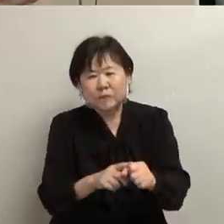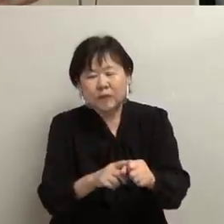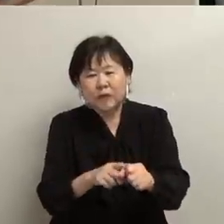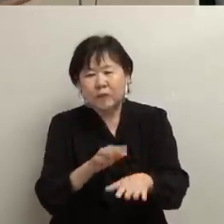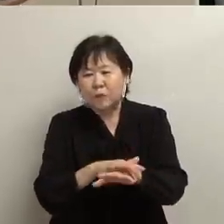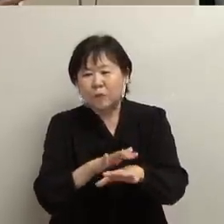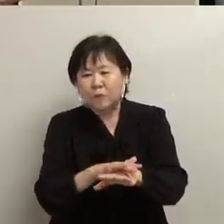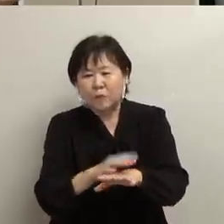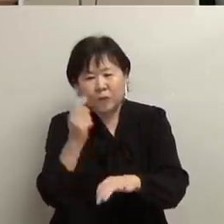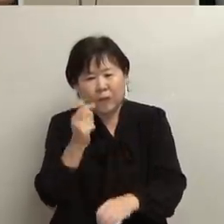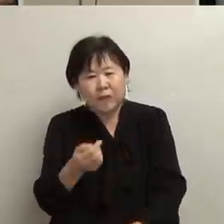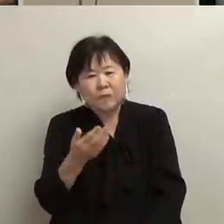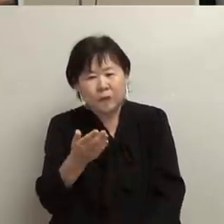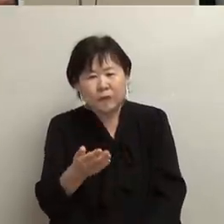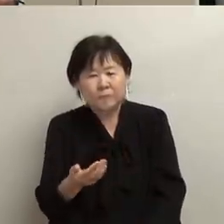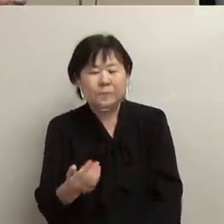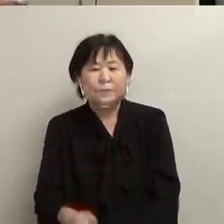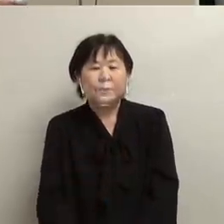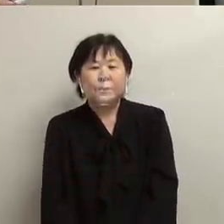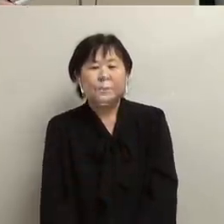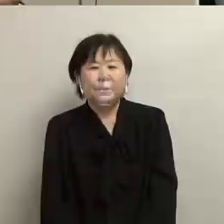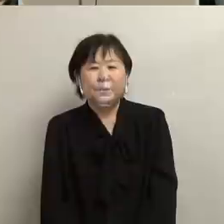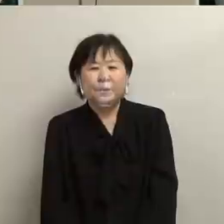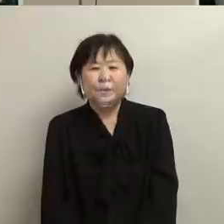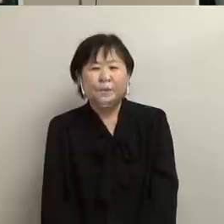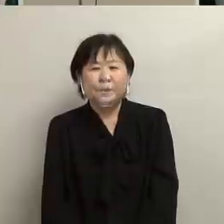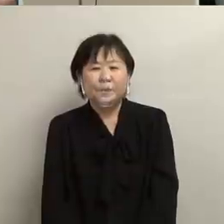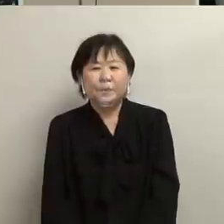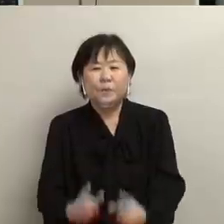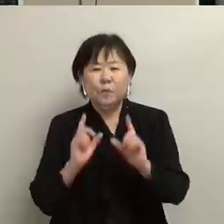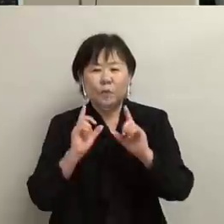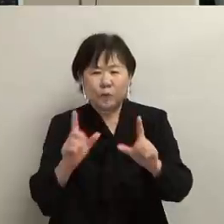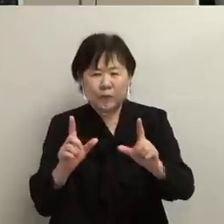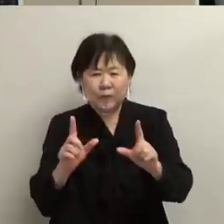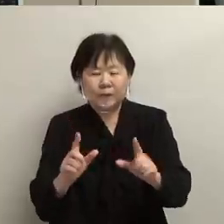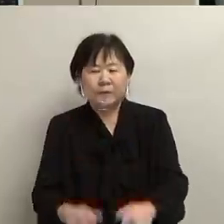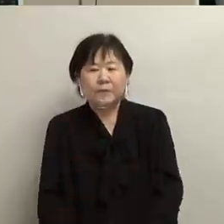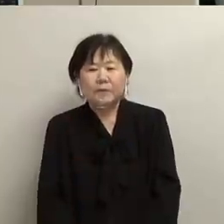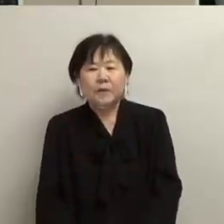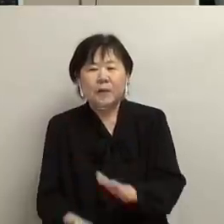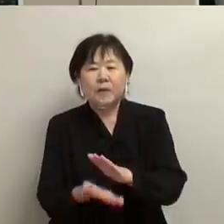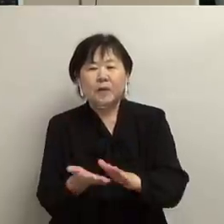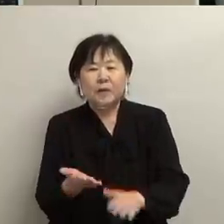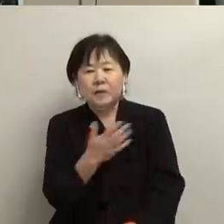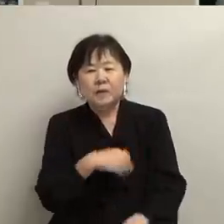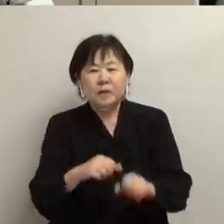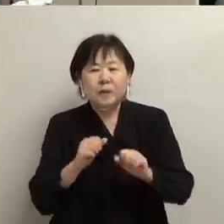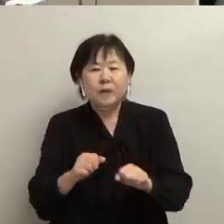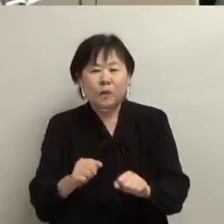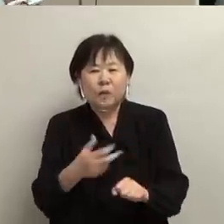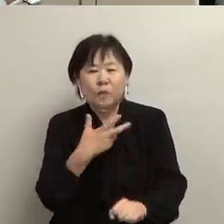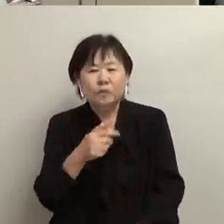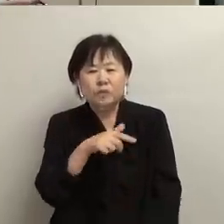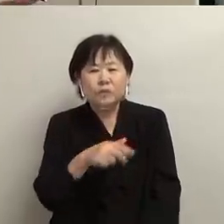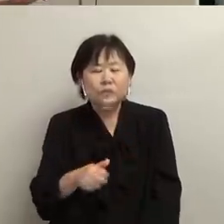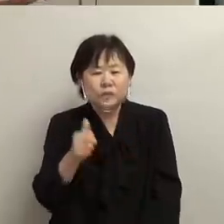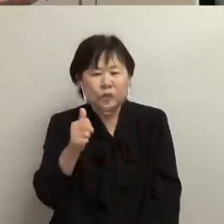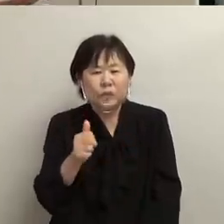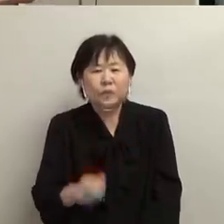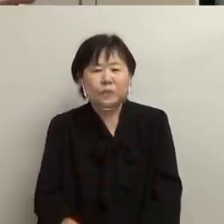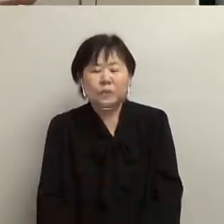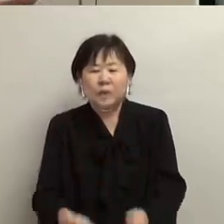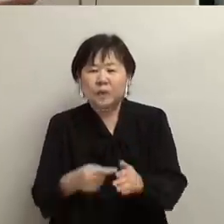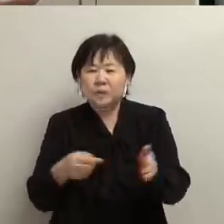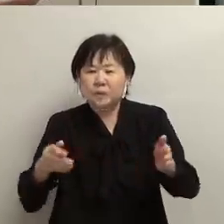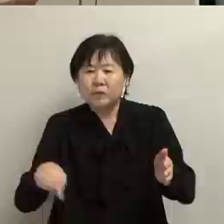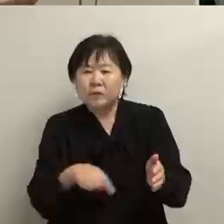助けください搭載感謝かと韓国チーム長でございます越冬直球ですねあの猪木2週間におきまして